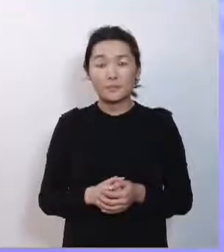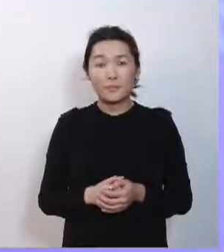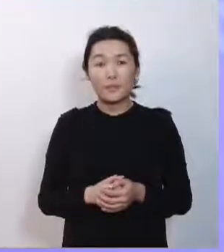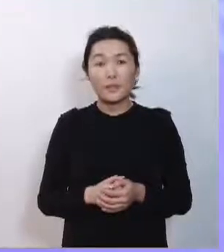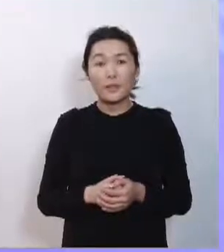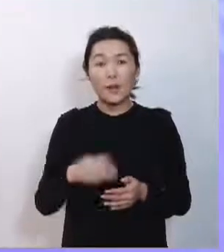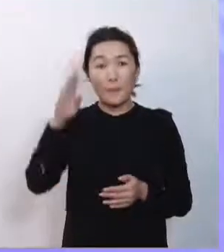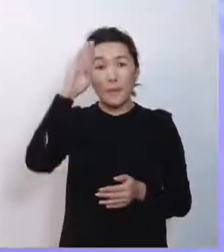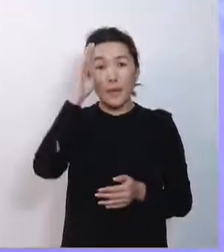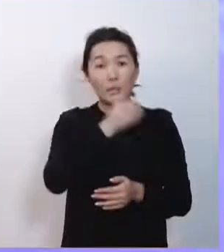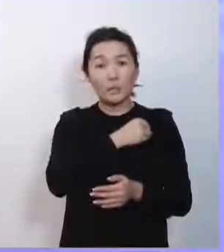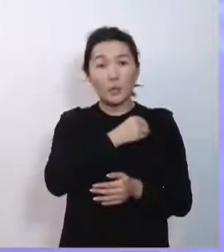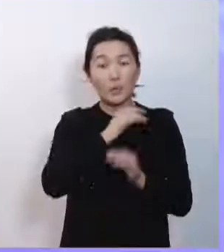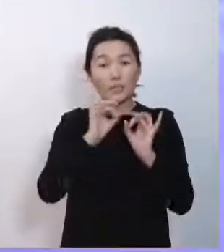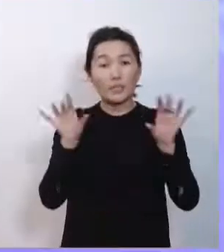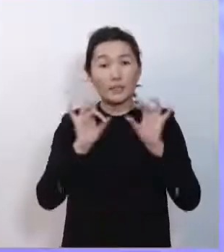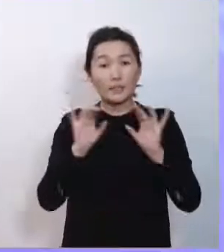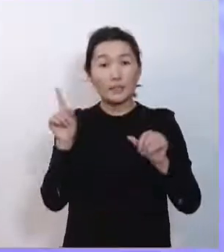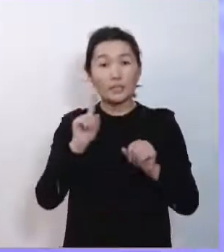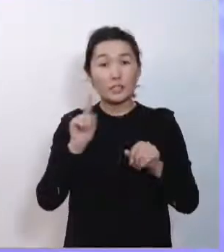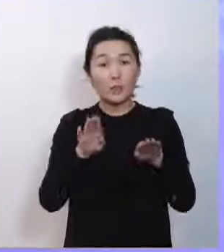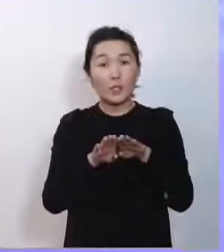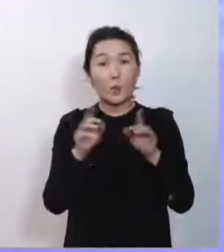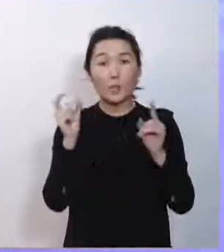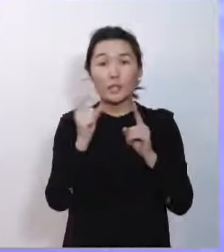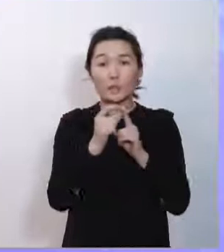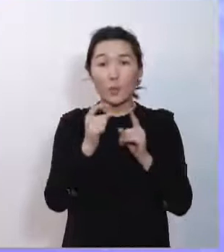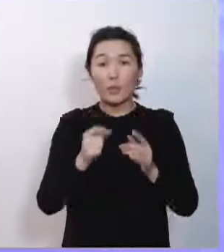Малыш хочет рассказать, что такое слово.